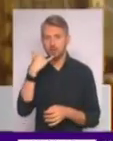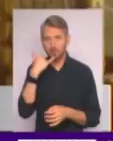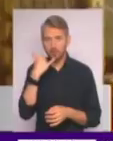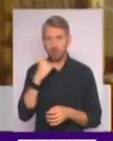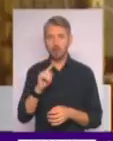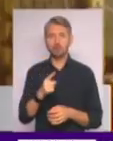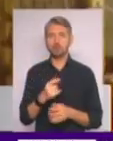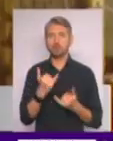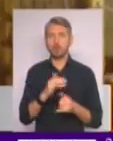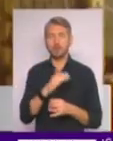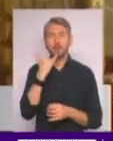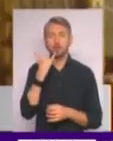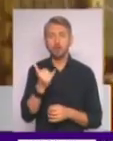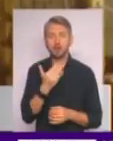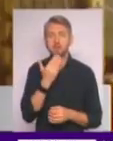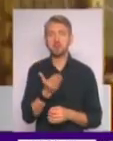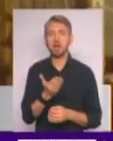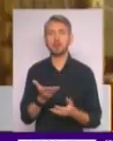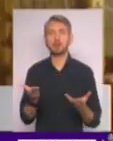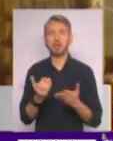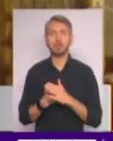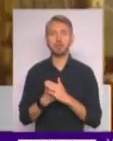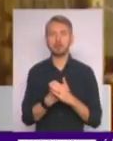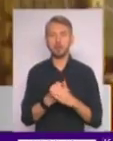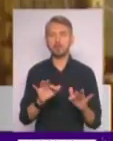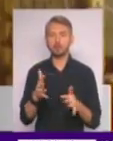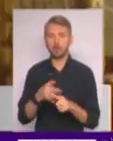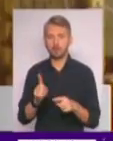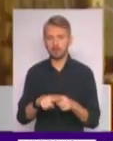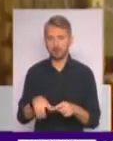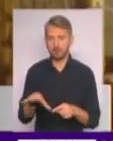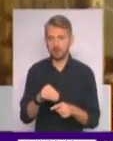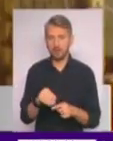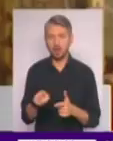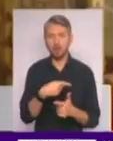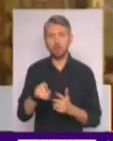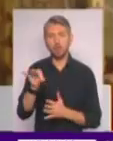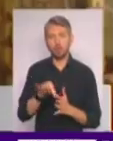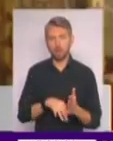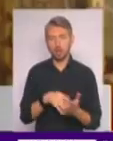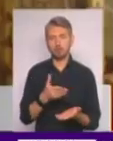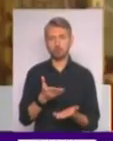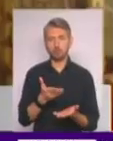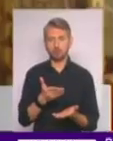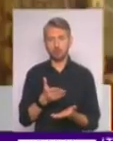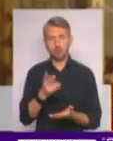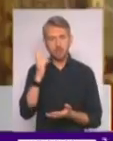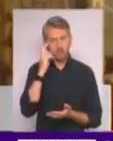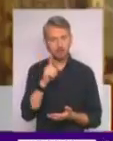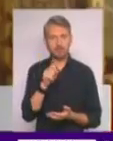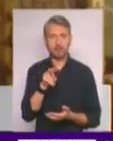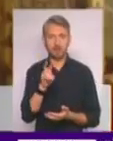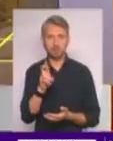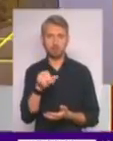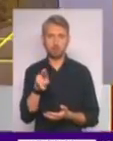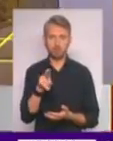не зателефонувати і не спитати, яким чином, на якій підставі взагалі відбувається весь цей процес? Або одразу, дійсно, до Київзеленбуду чи до благоустрою?